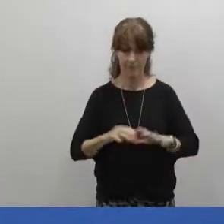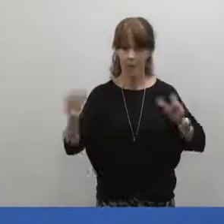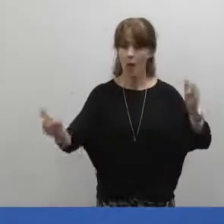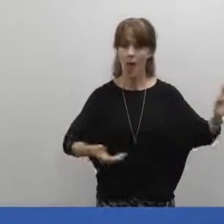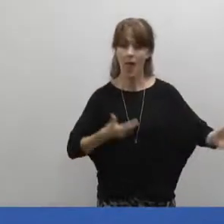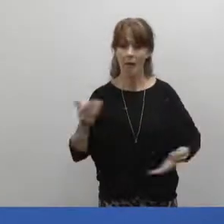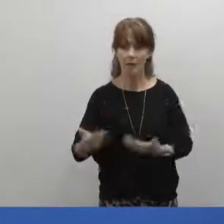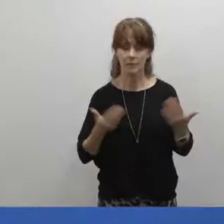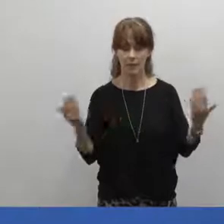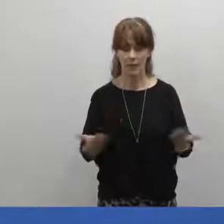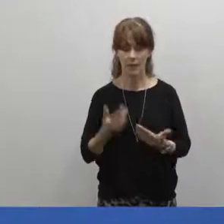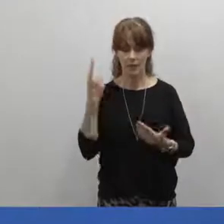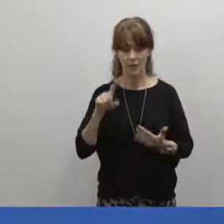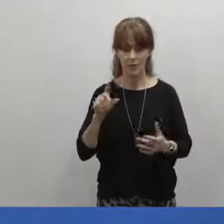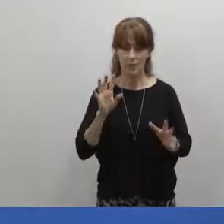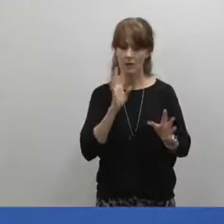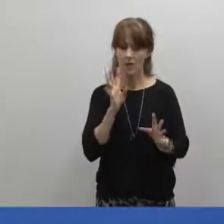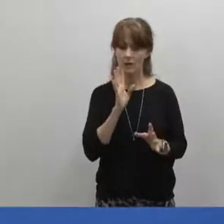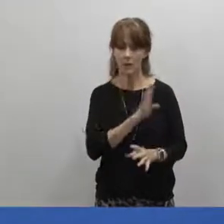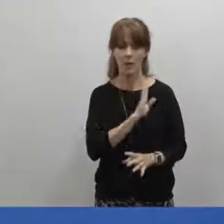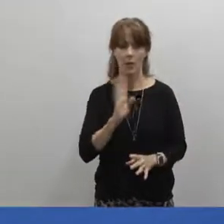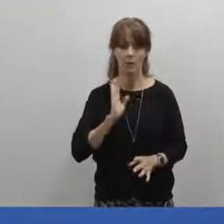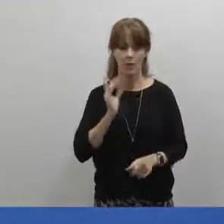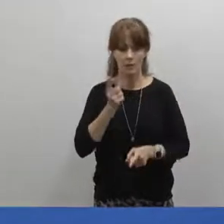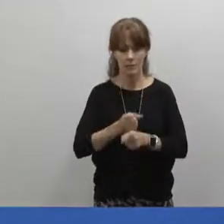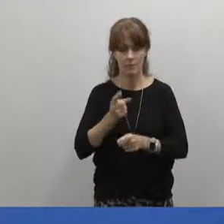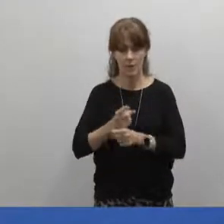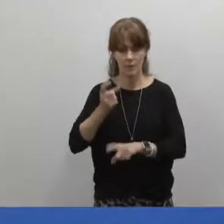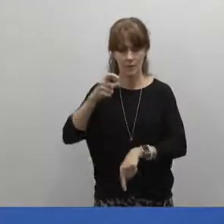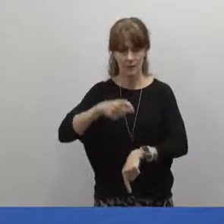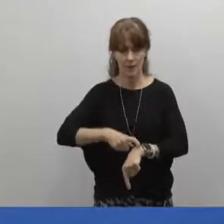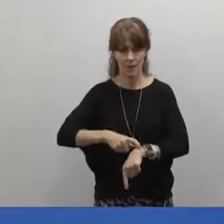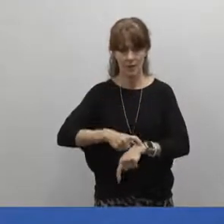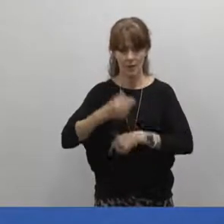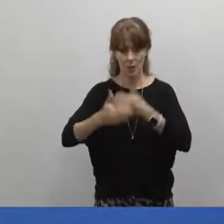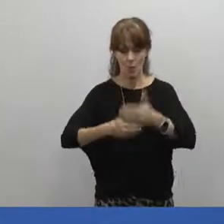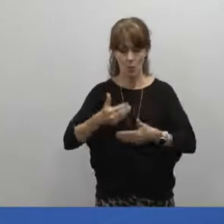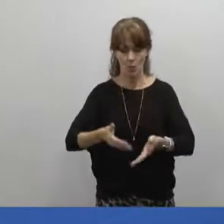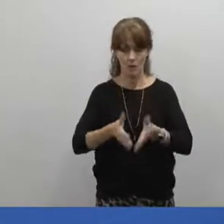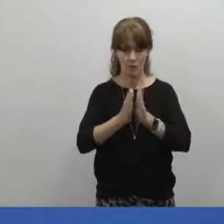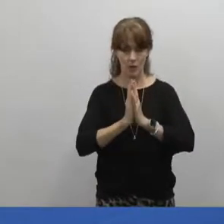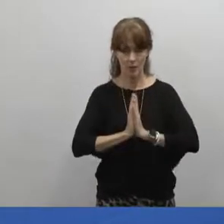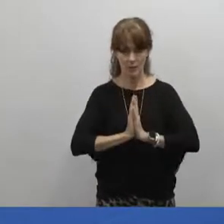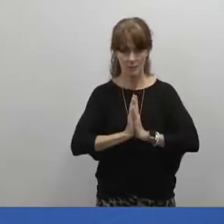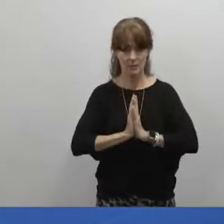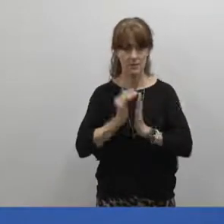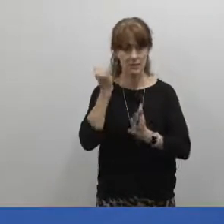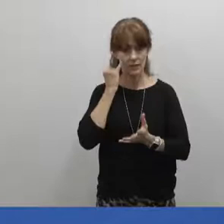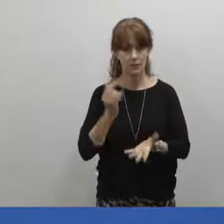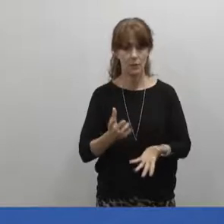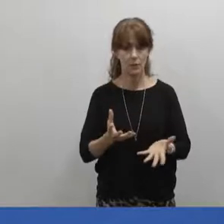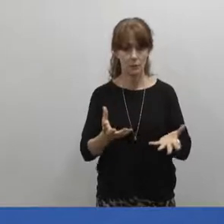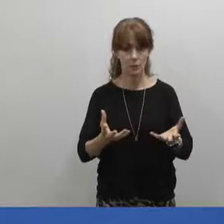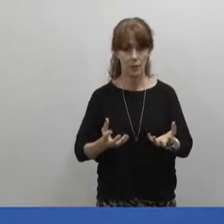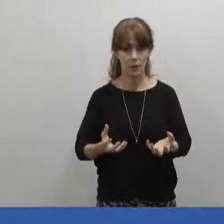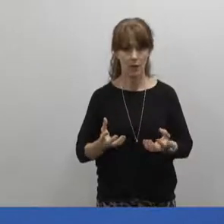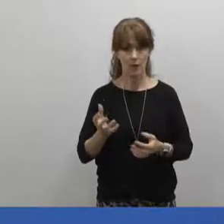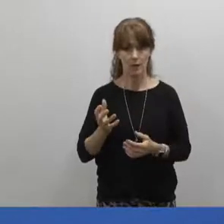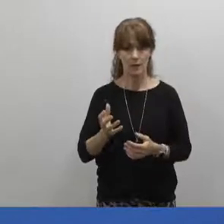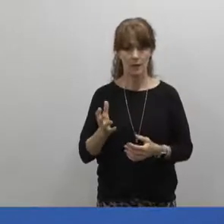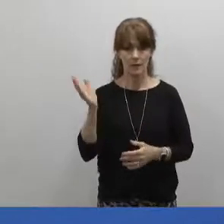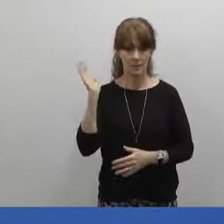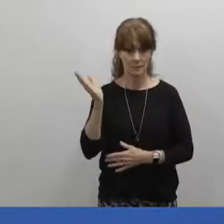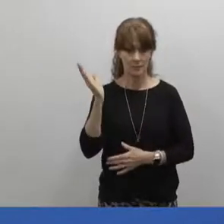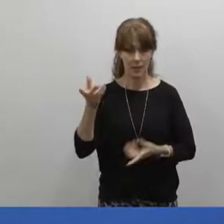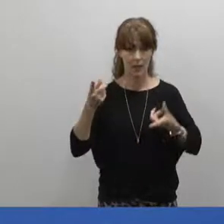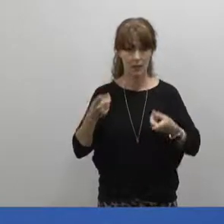dân mà chụp chung kia là dân làng vinh xôm xóa cúm trong buồn phải chìa riêng đại trong một chỗ rùm được nông tin đi xâm rập thuê sẽ đây